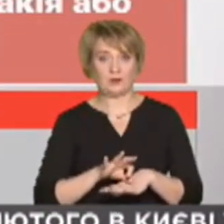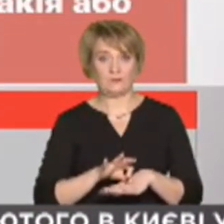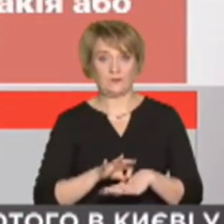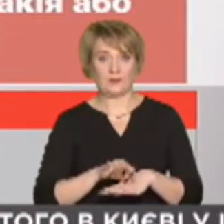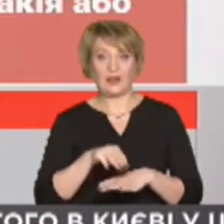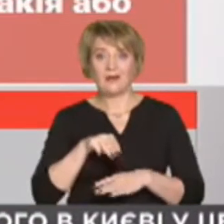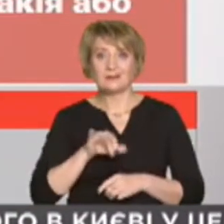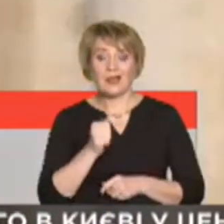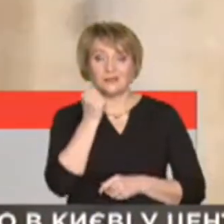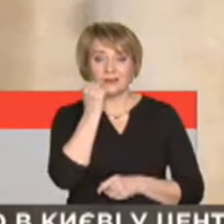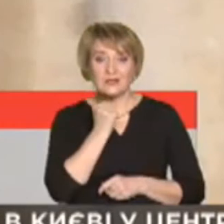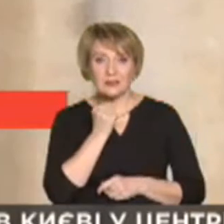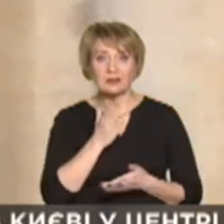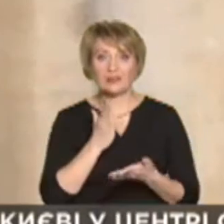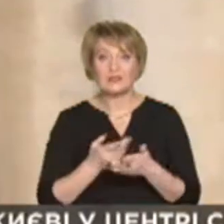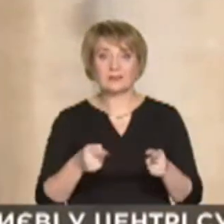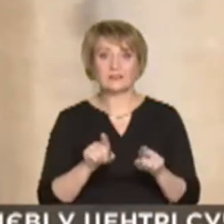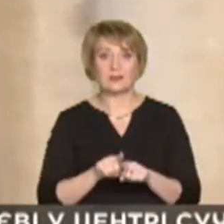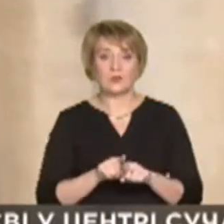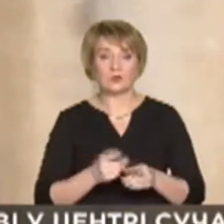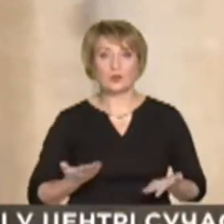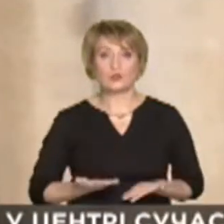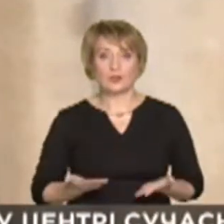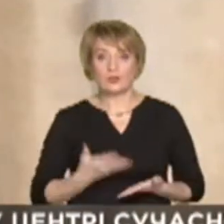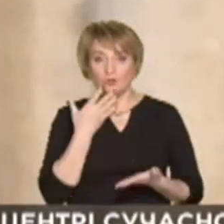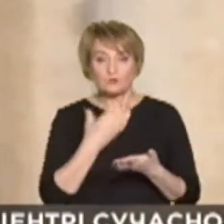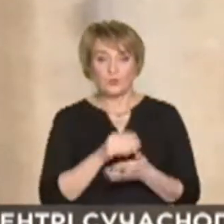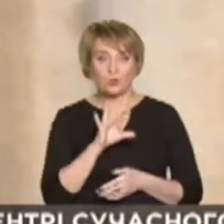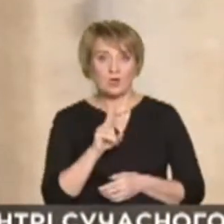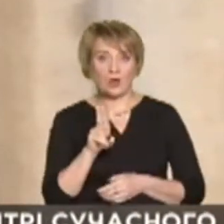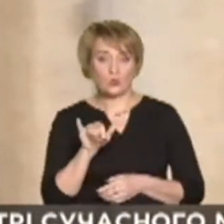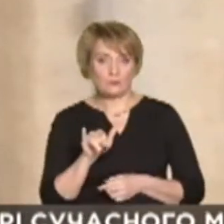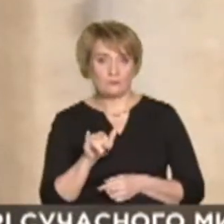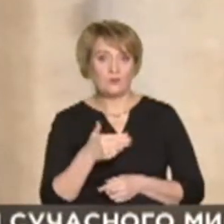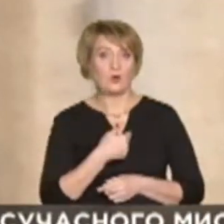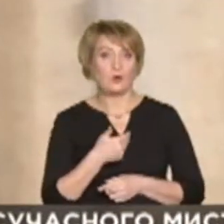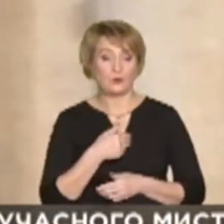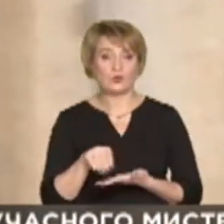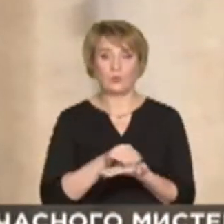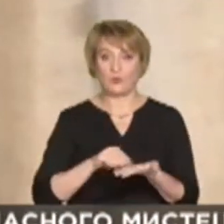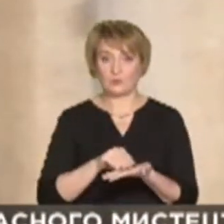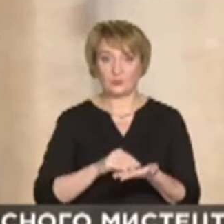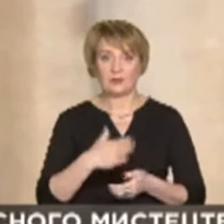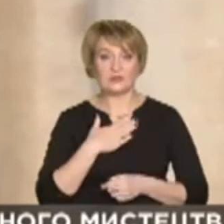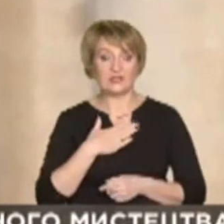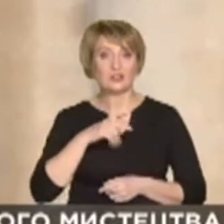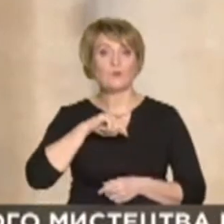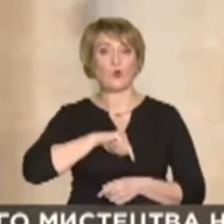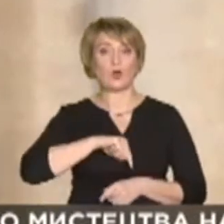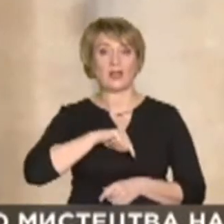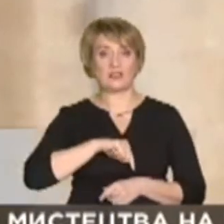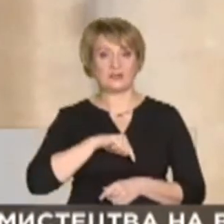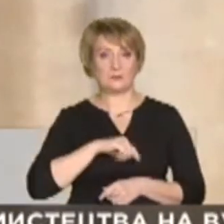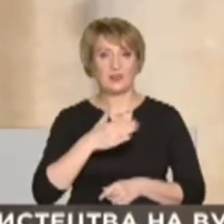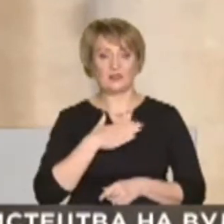старіння. Є таке поняття «дожив до свого раку». Хочу ще раз повторитися, в нашому організмі,